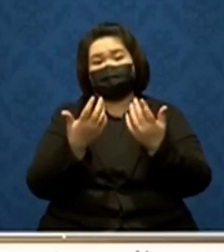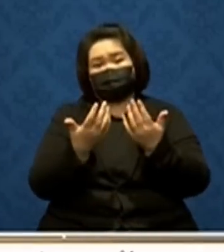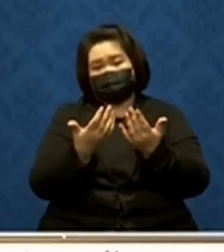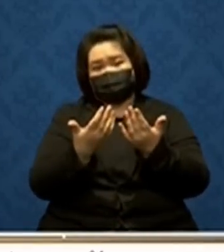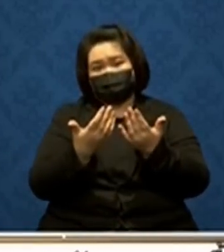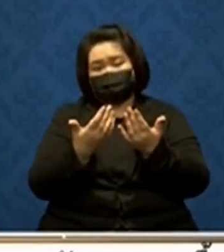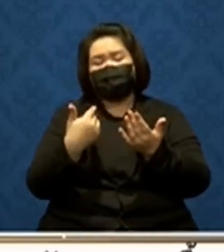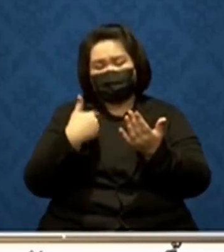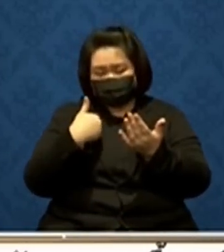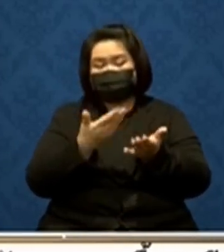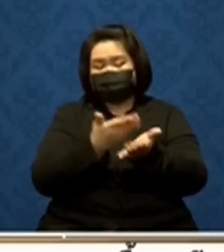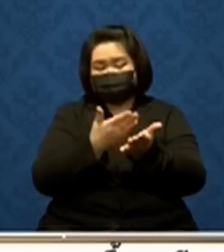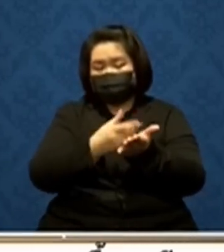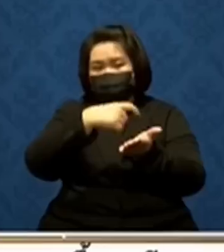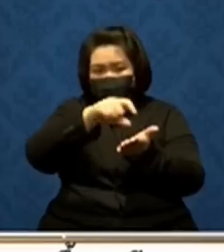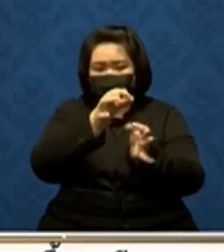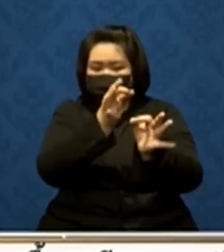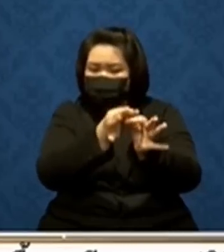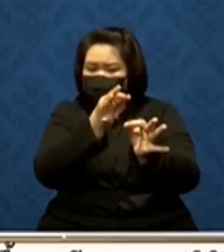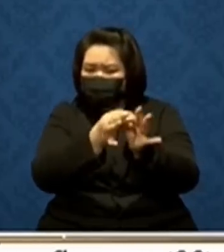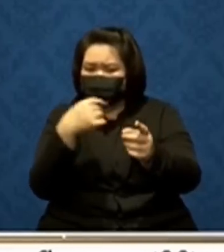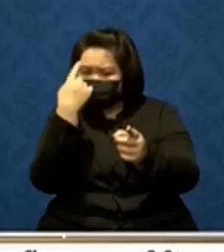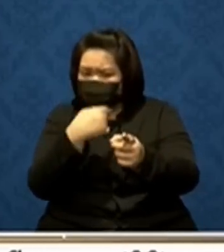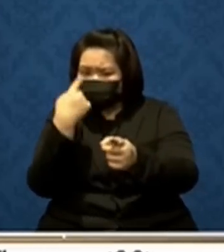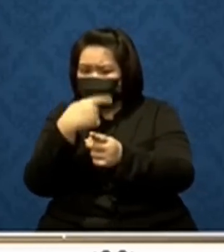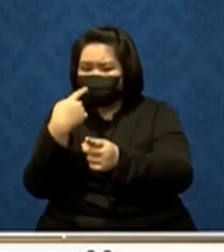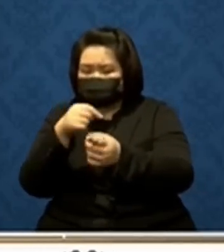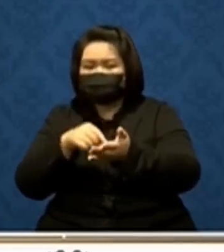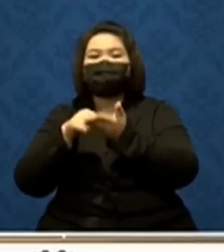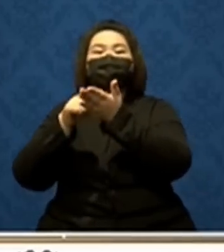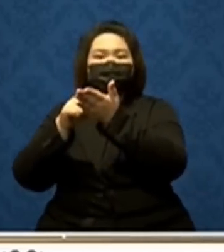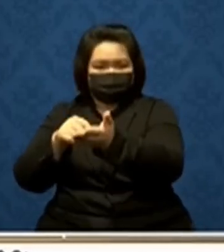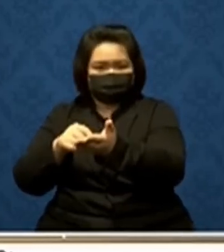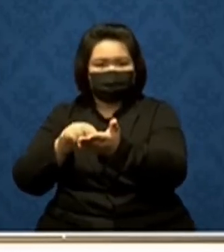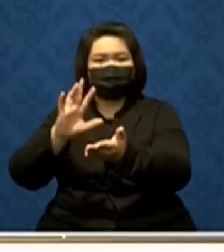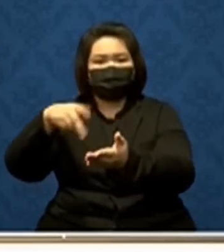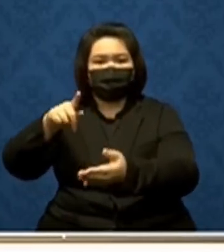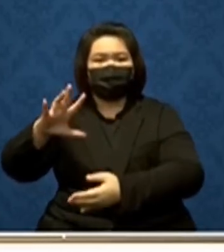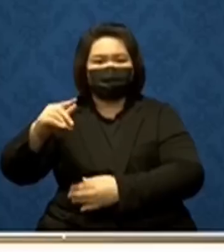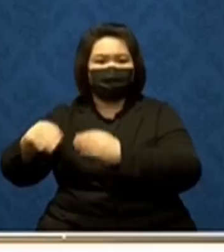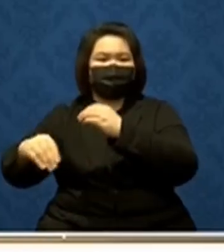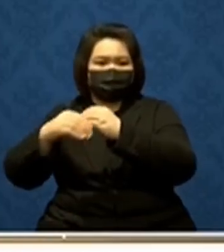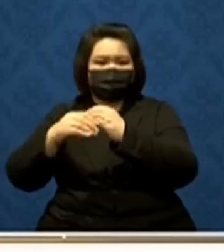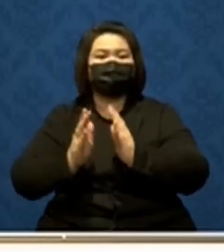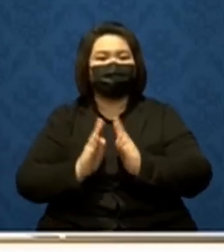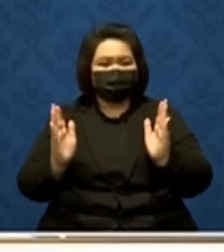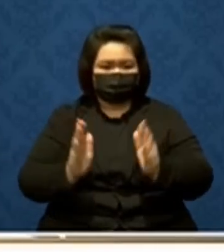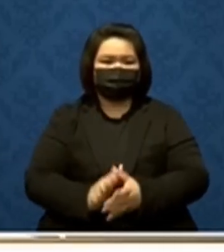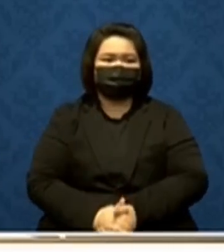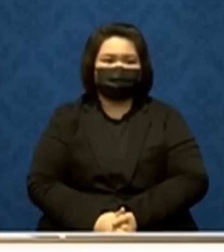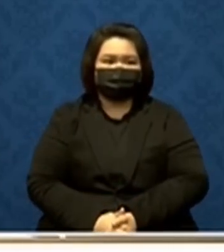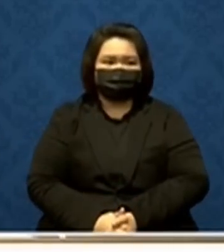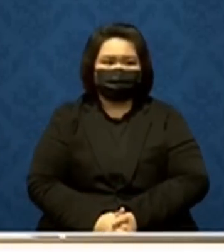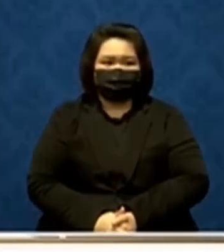พร้อมเส้นทางการเงินที่เกี่ยวพันการผลิตไปยื่นต่อคณะกรรมการปปชเพิ่มเติมครับท่านประธานขอบคุณครับ